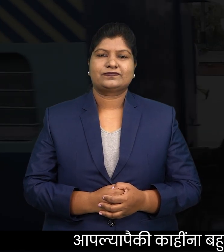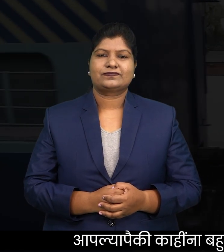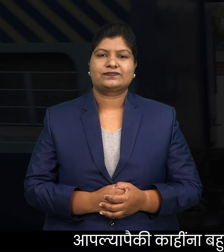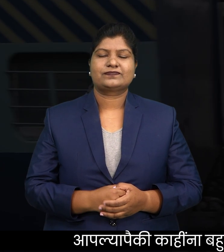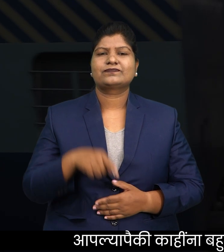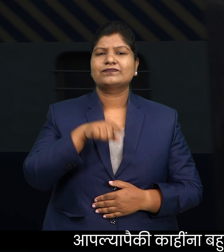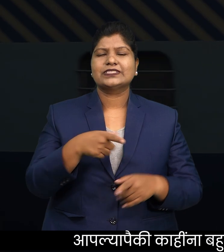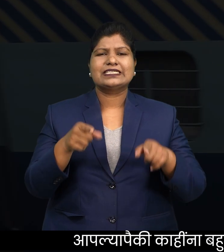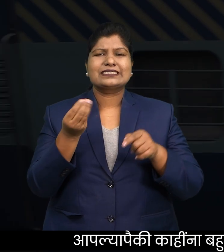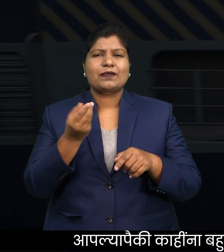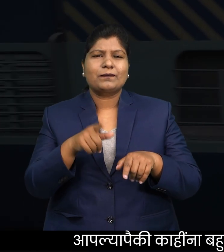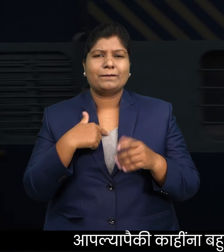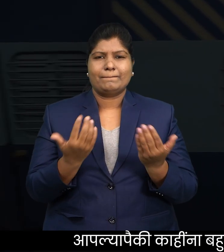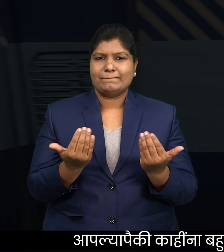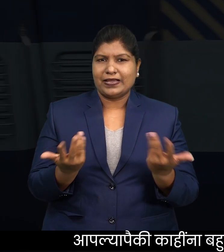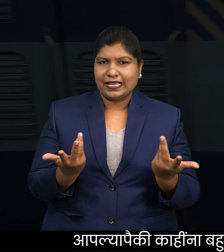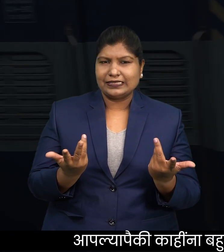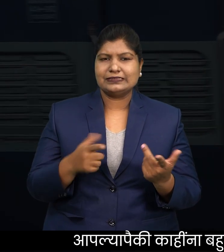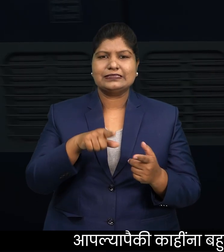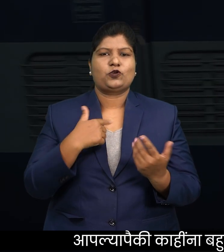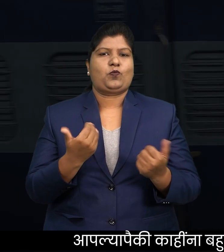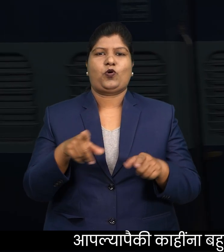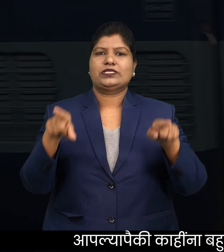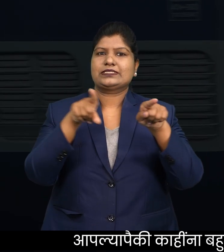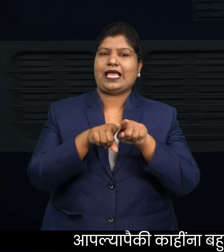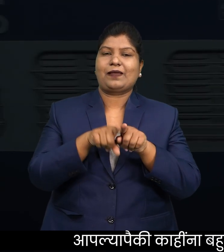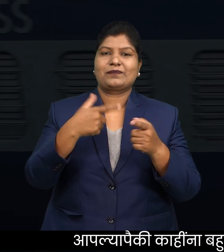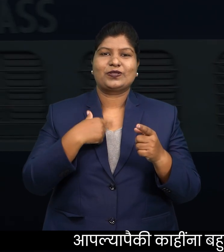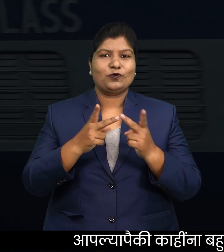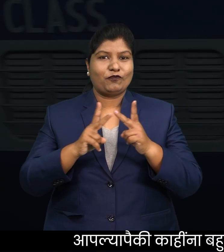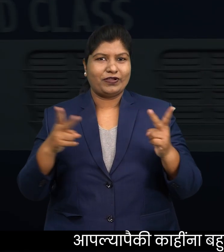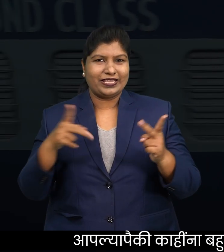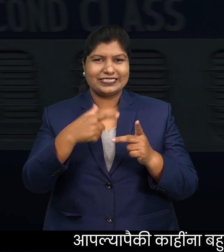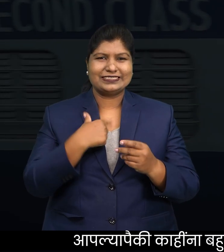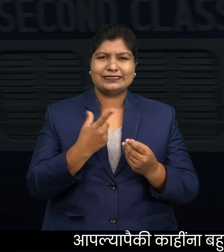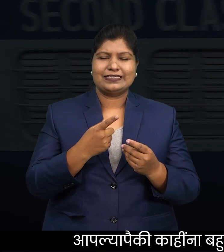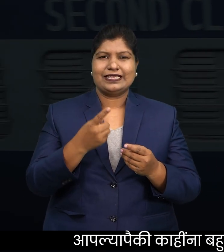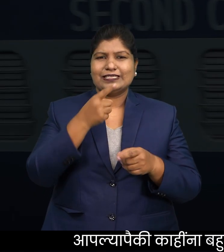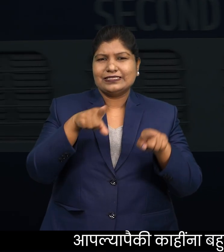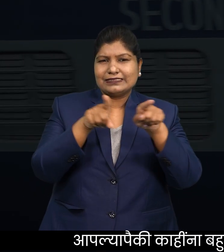आपल्यापैकी काहींना बहुतेक वेळा इतके विविध पदार्थ खाणे शक्य नसते.